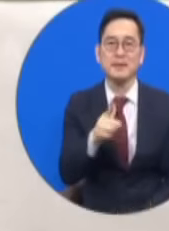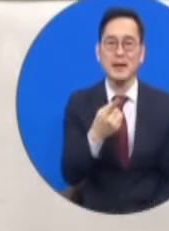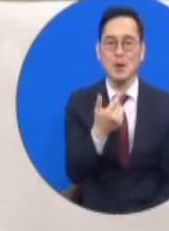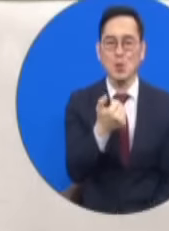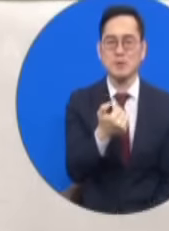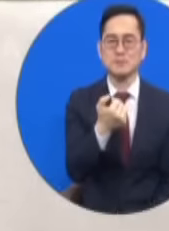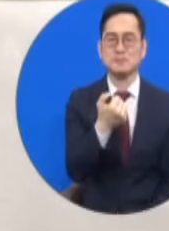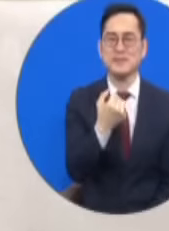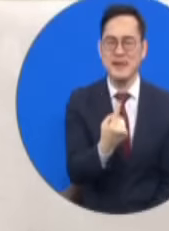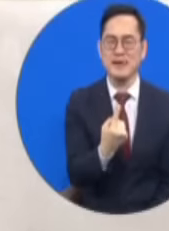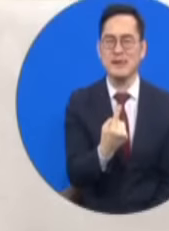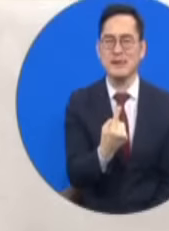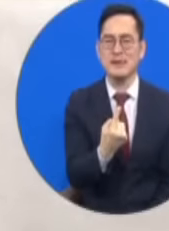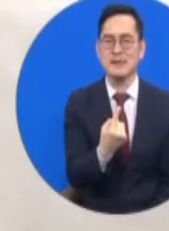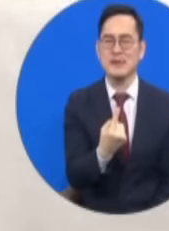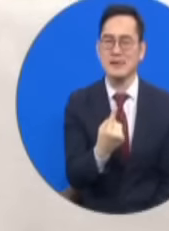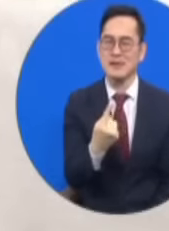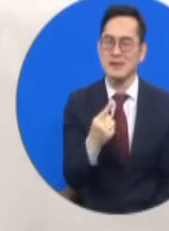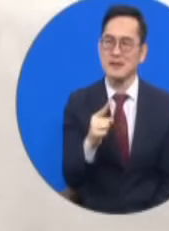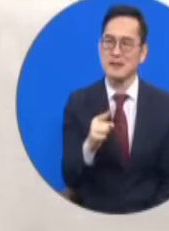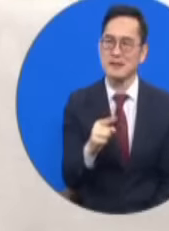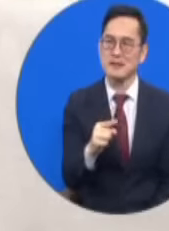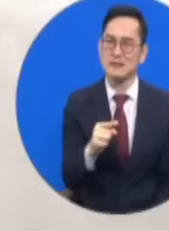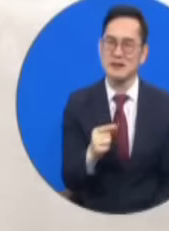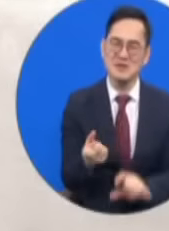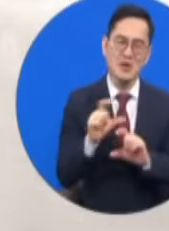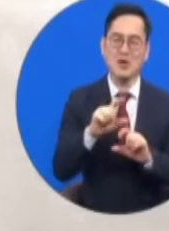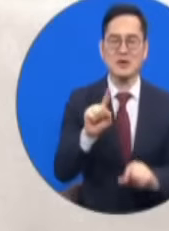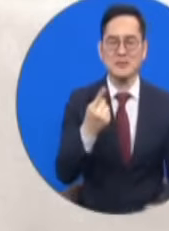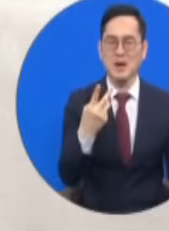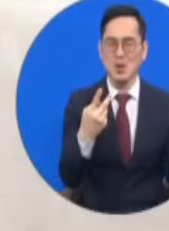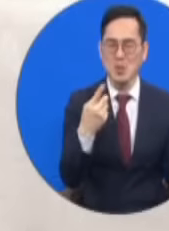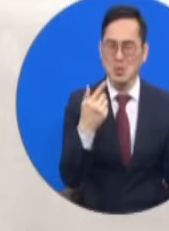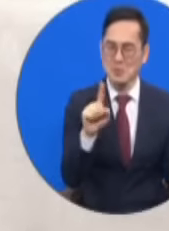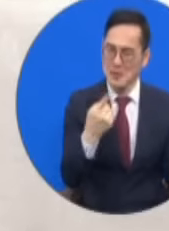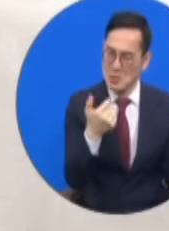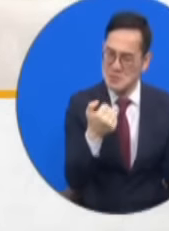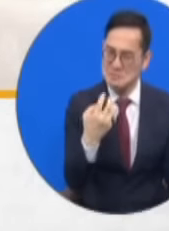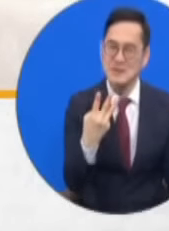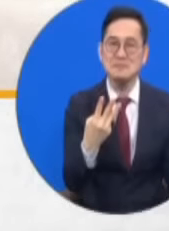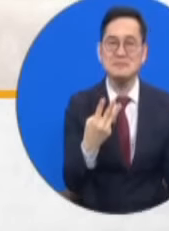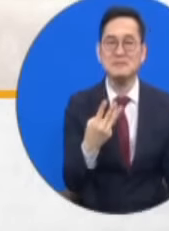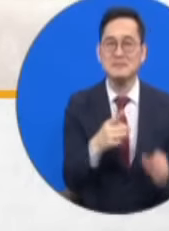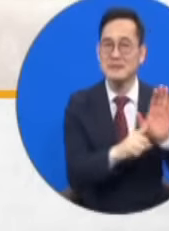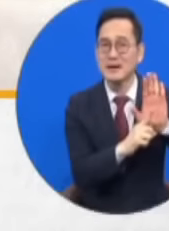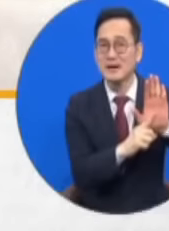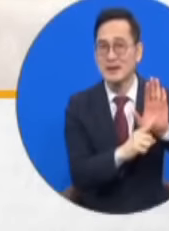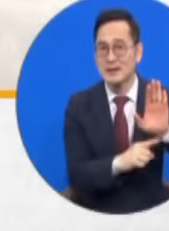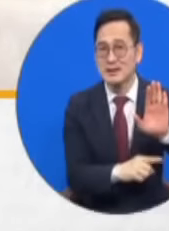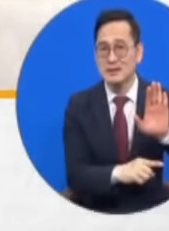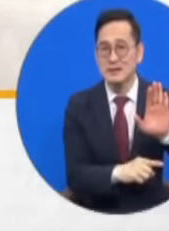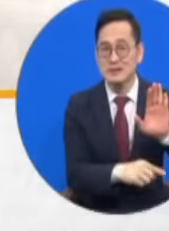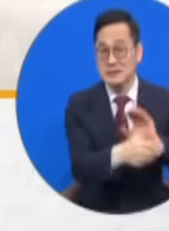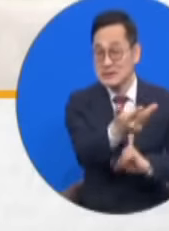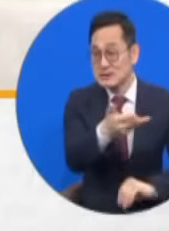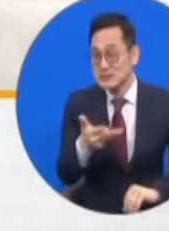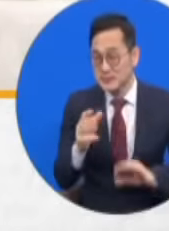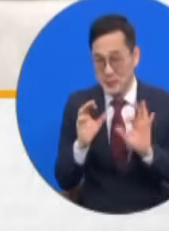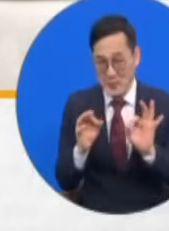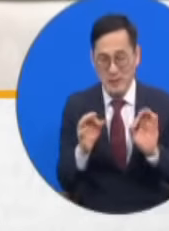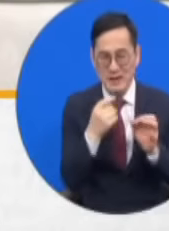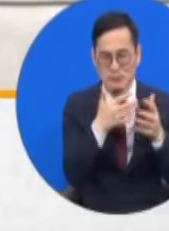1석을 계속 얘기해왔는데 어제 한병도 위원장이 2석을 더 높여놓으셨네요. 추세 자체가 나쁘지는 않지만 지금